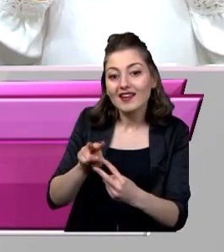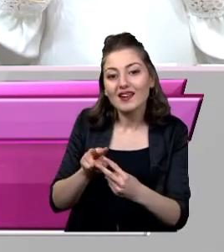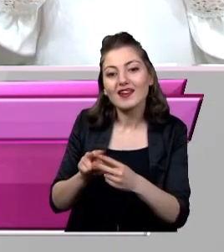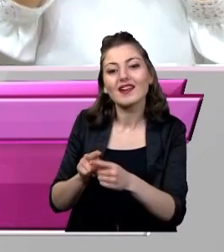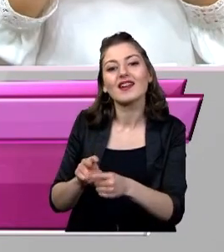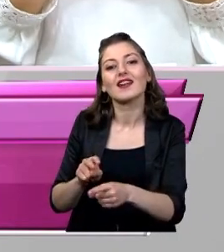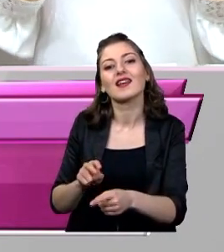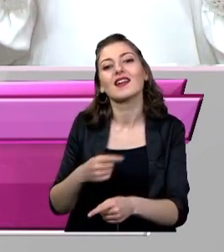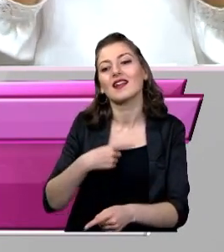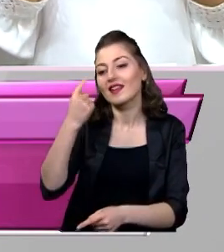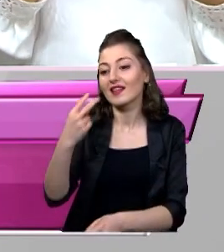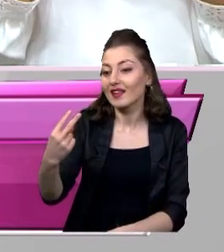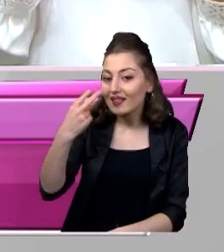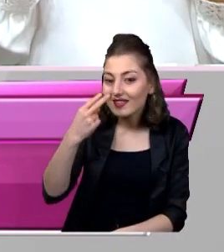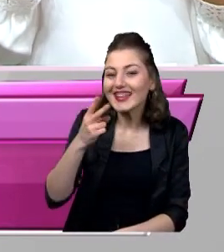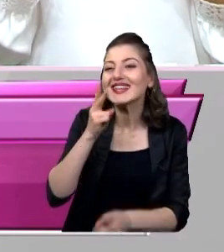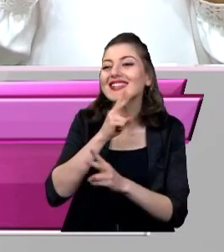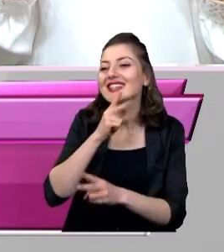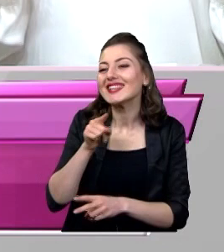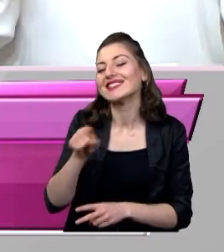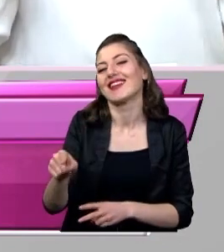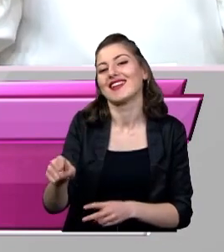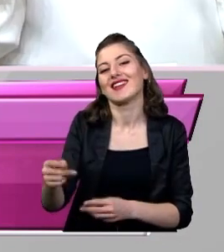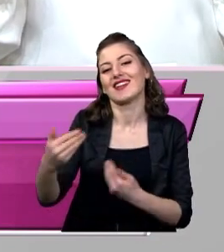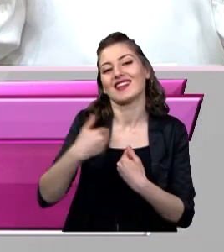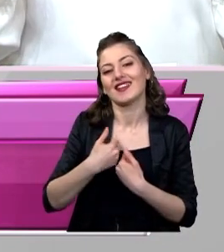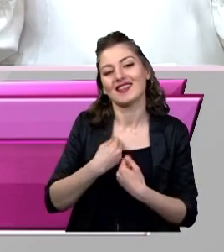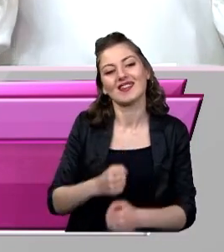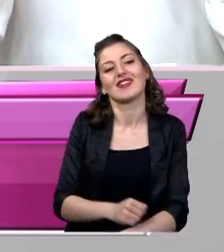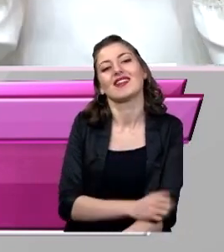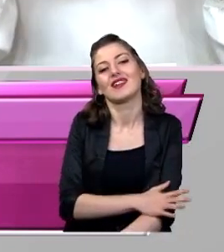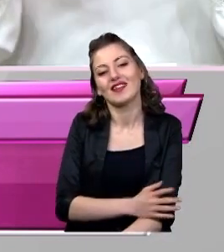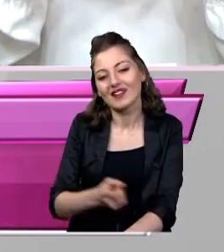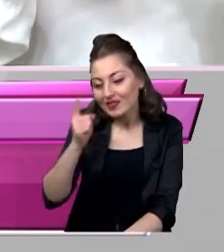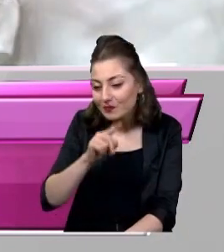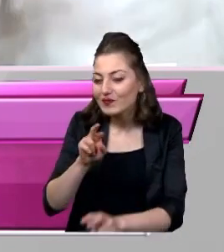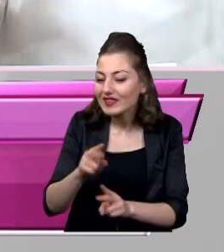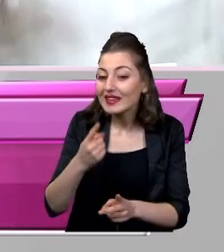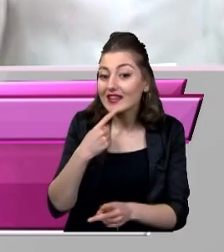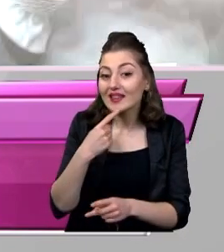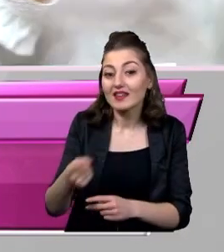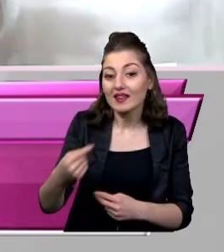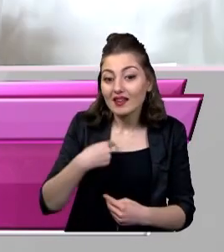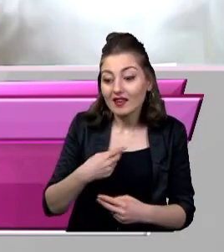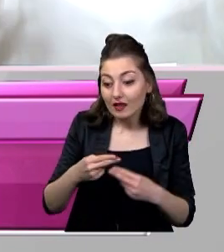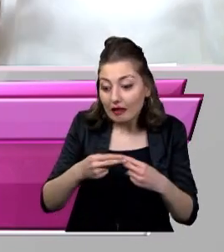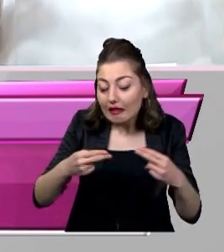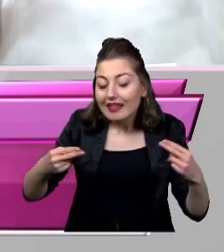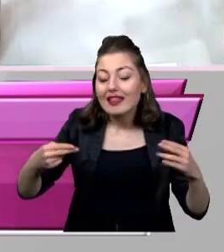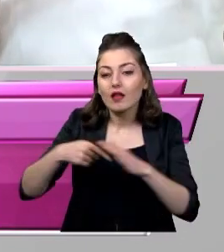Bana ilk bakan gülümseyen sendin ve pek çok etkiledin gibi bunu bir